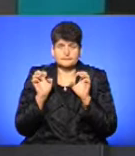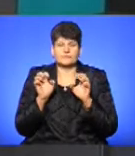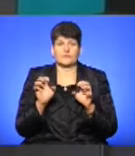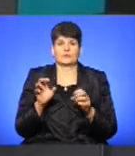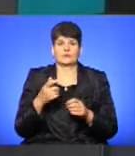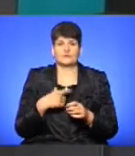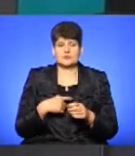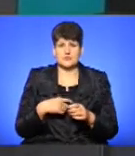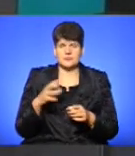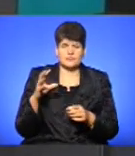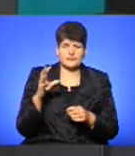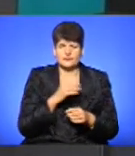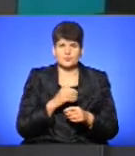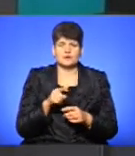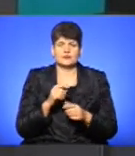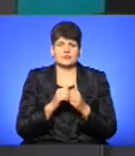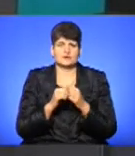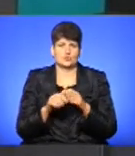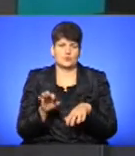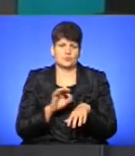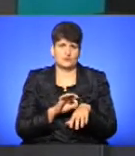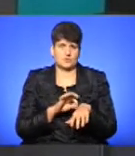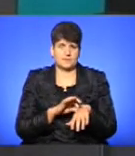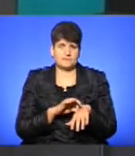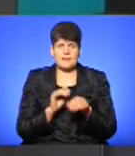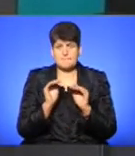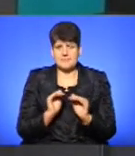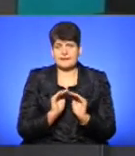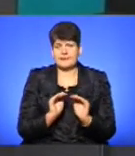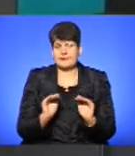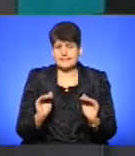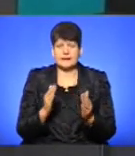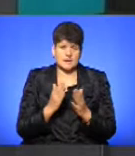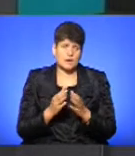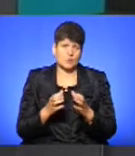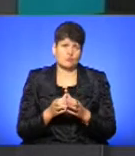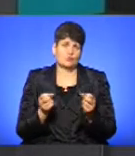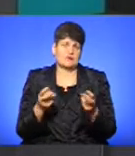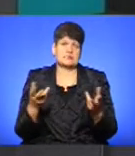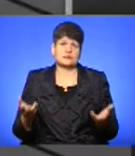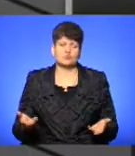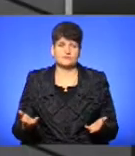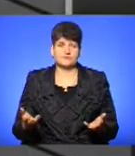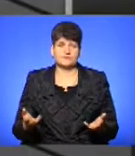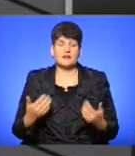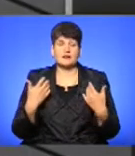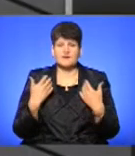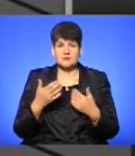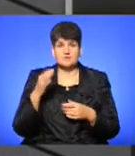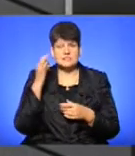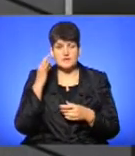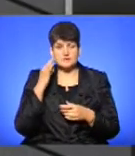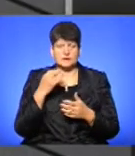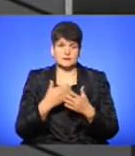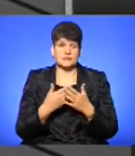і тому найчастіше вони хворіють. Тому маленькі діти якраз є групою ризику. От, власне, ви вже згадували про штами грипу,